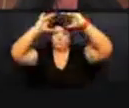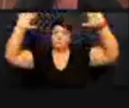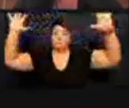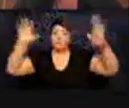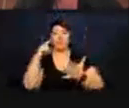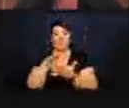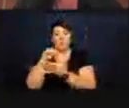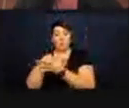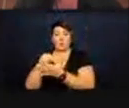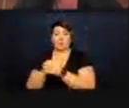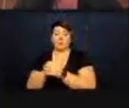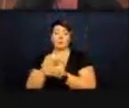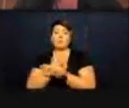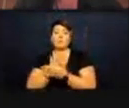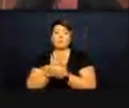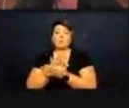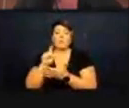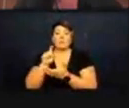ili